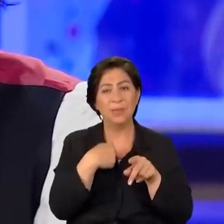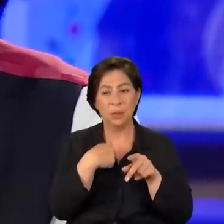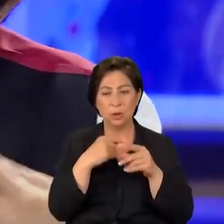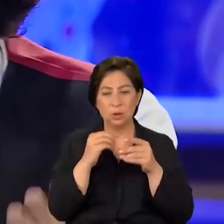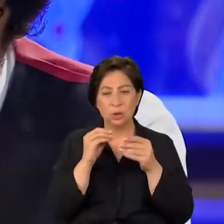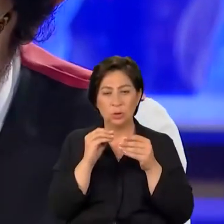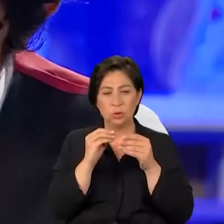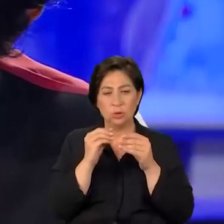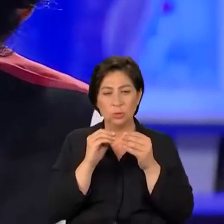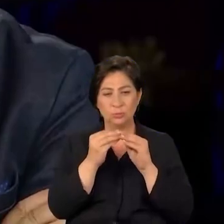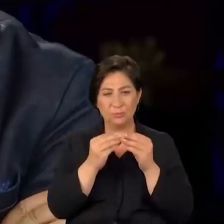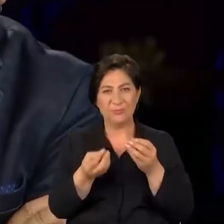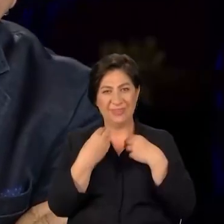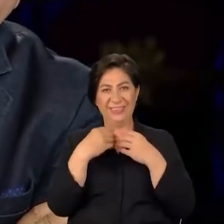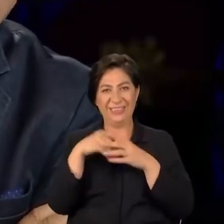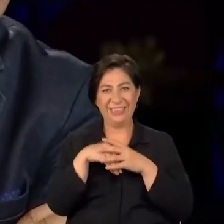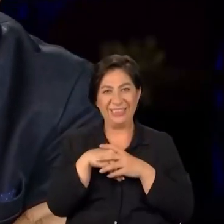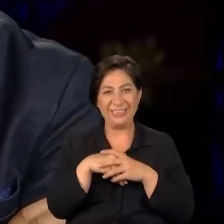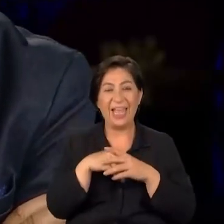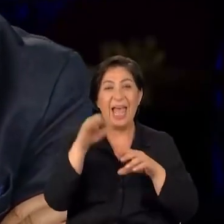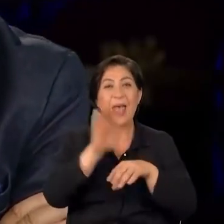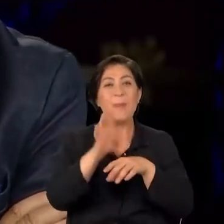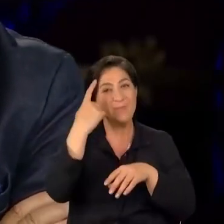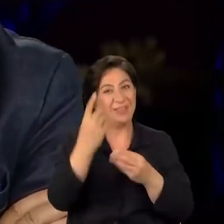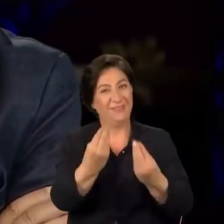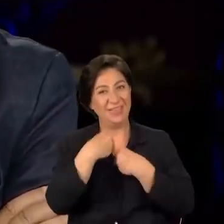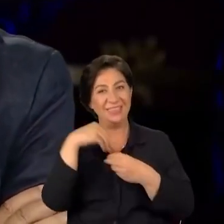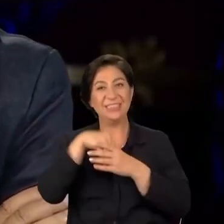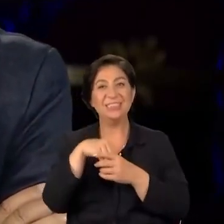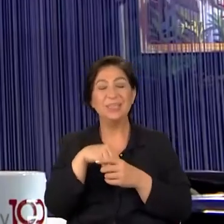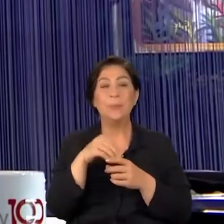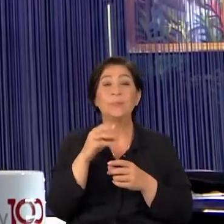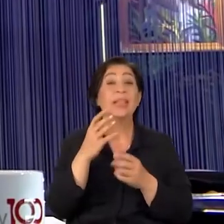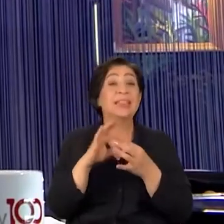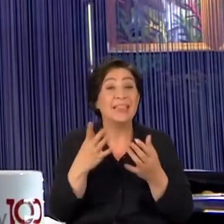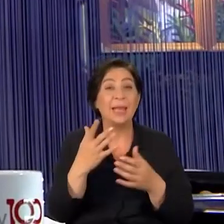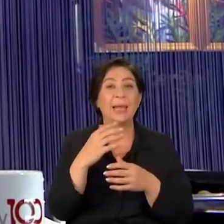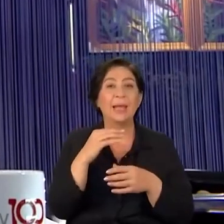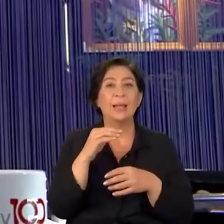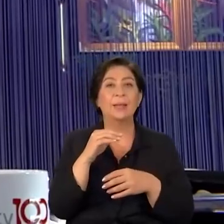çıkardığınız için müteşekkirim. Yok, hemen sorla. Hemen yani şunu sormak istiyorum.